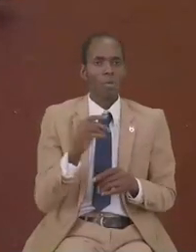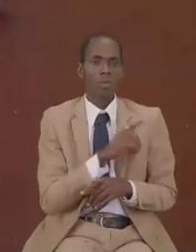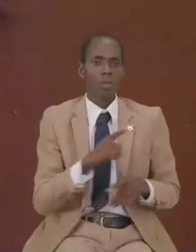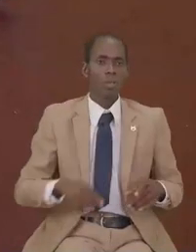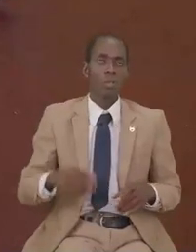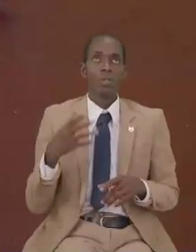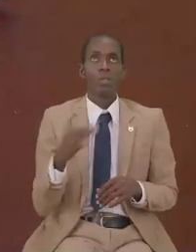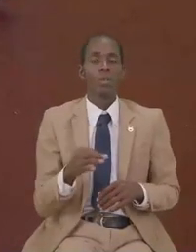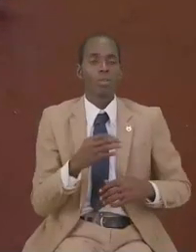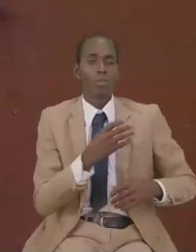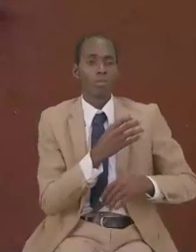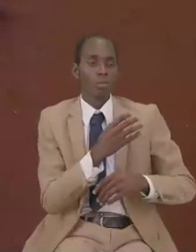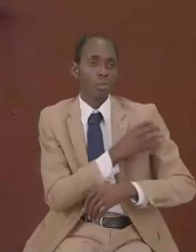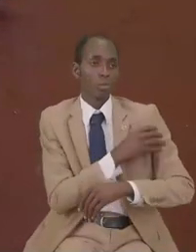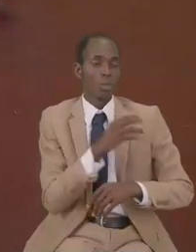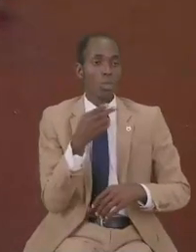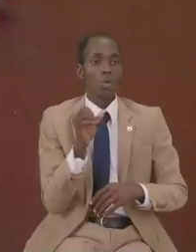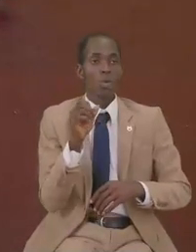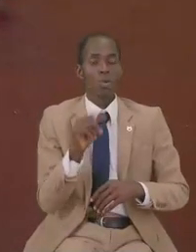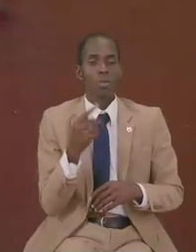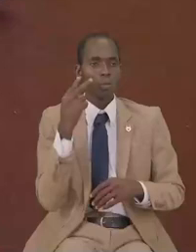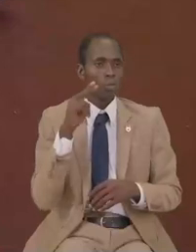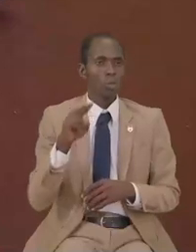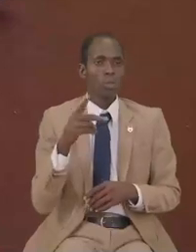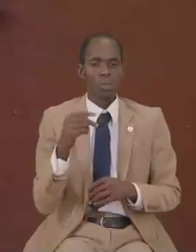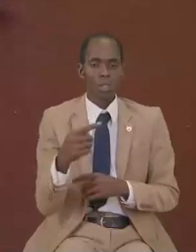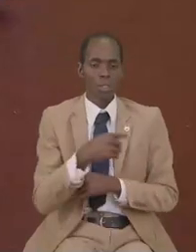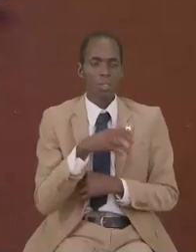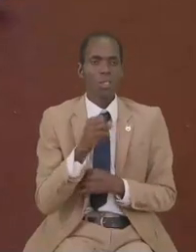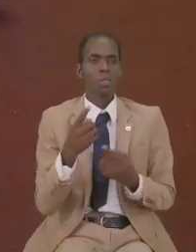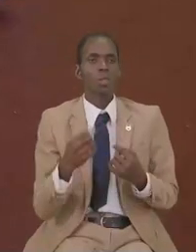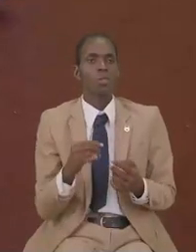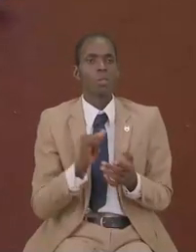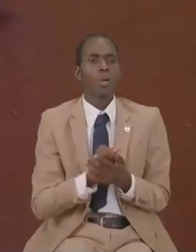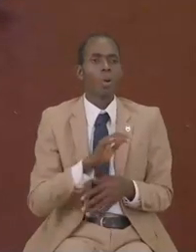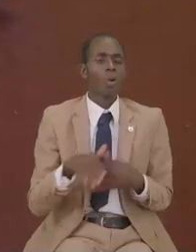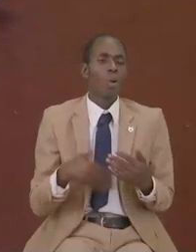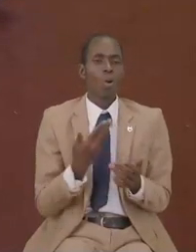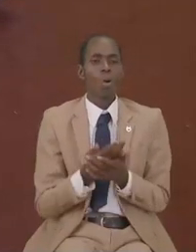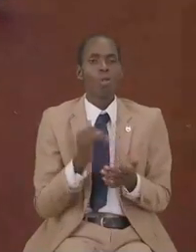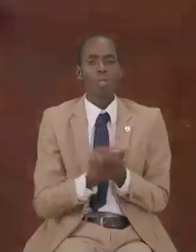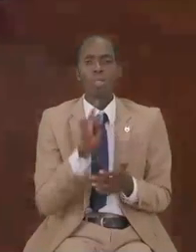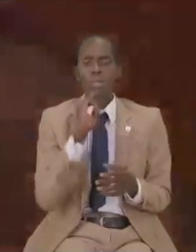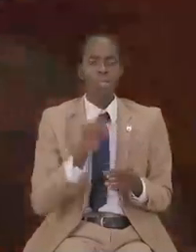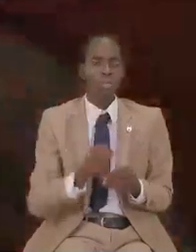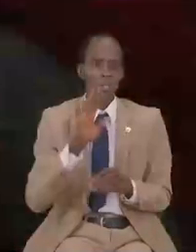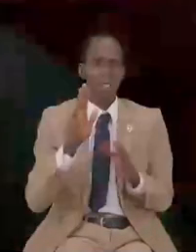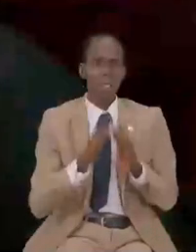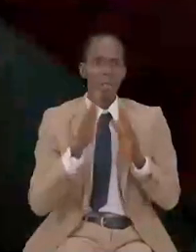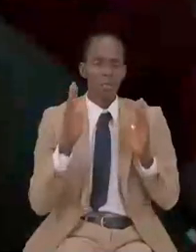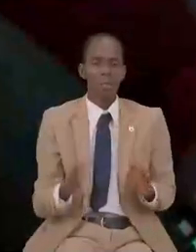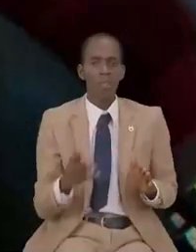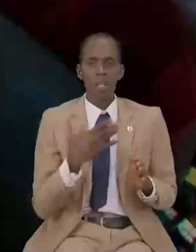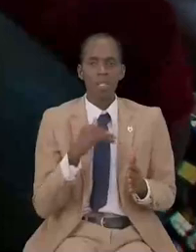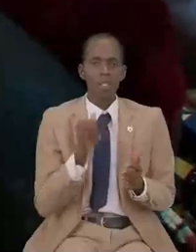6. Voici. Les temps viendront où l'on emportera à